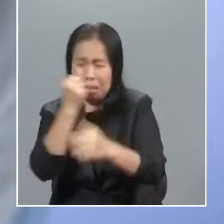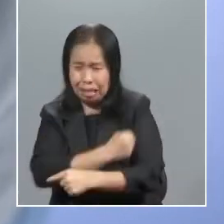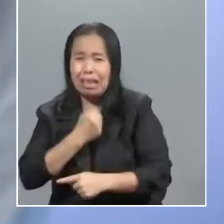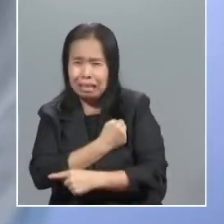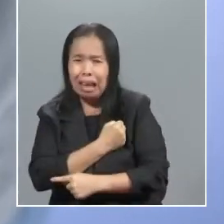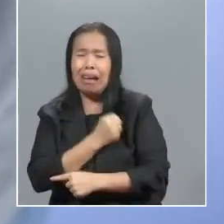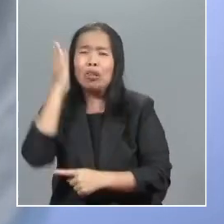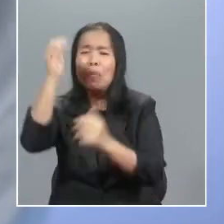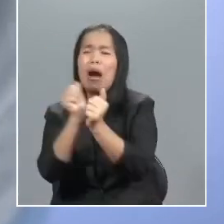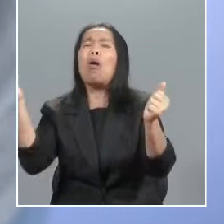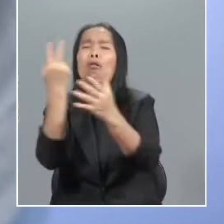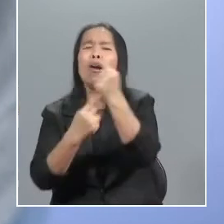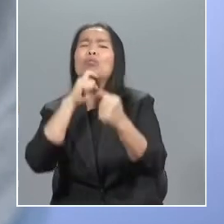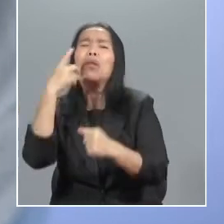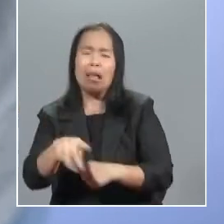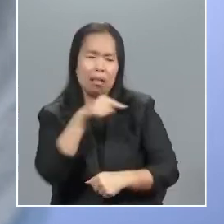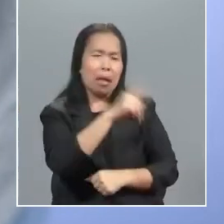เปล่า